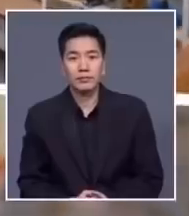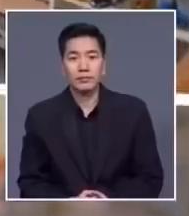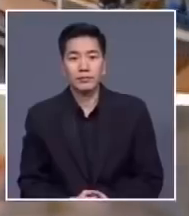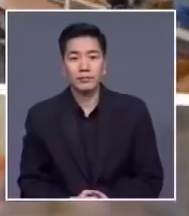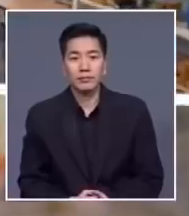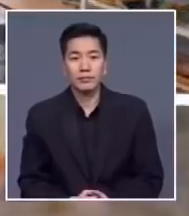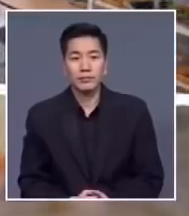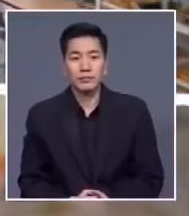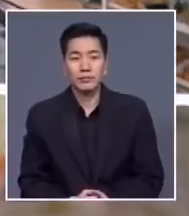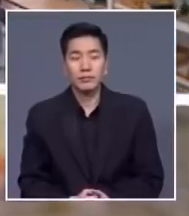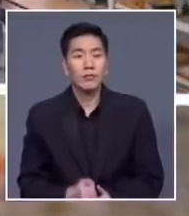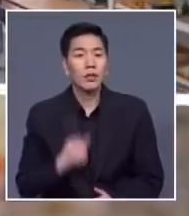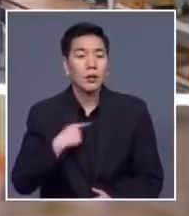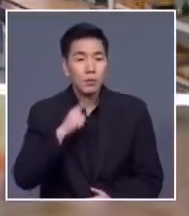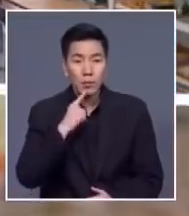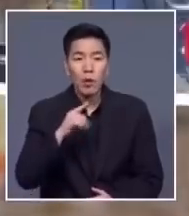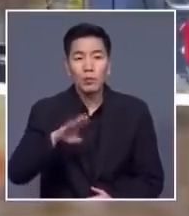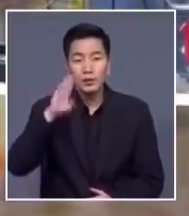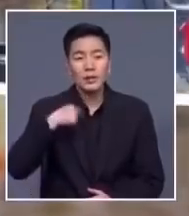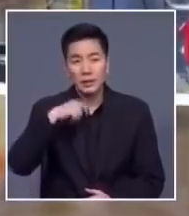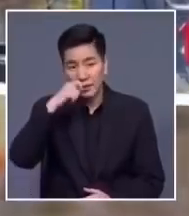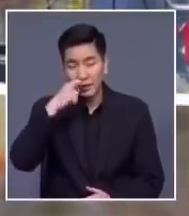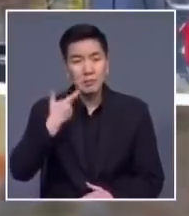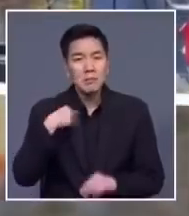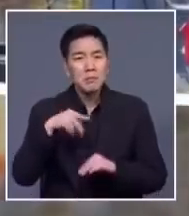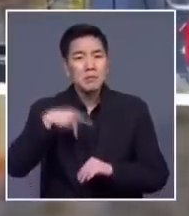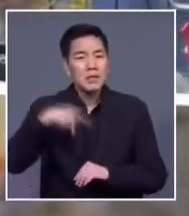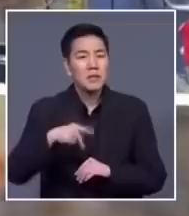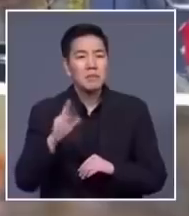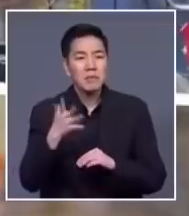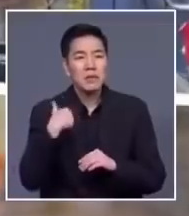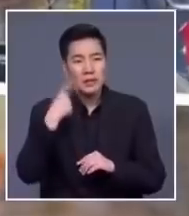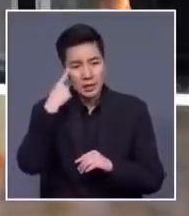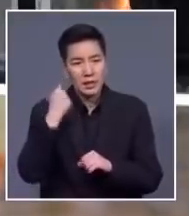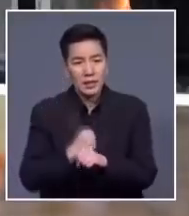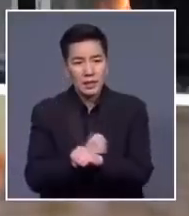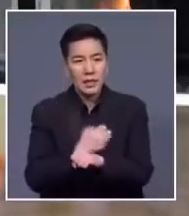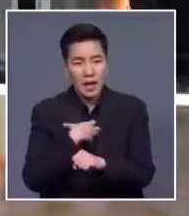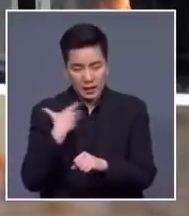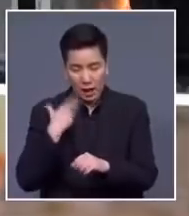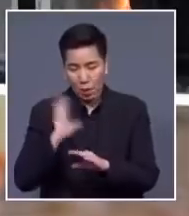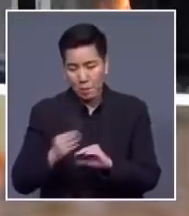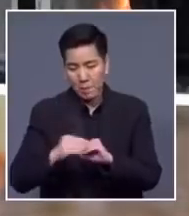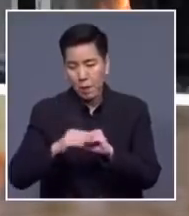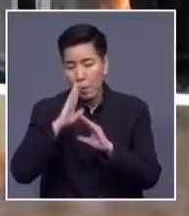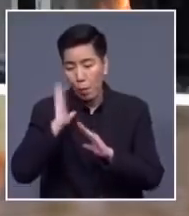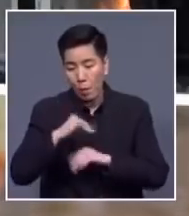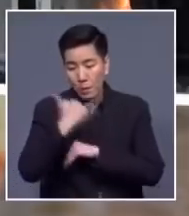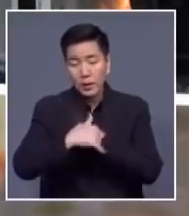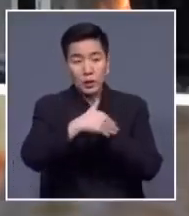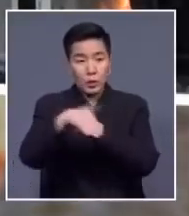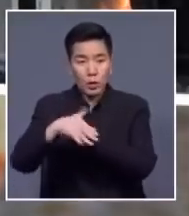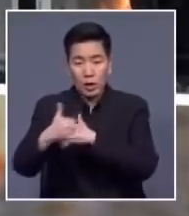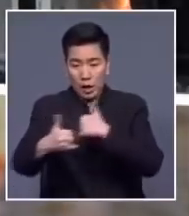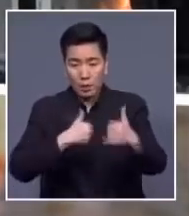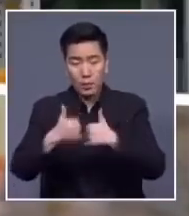의도움을굉장히많이받고있어요단지우리회사는외국인들이우리회사에서근무하는동안만